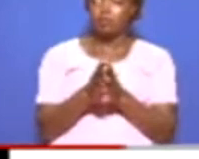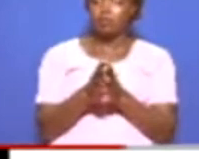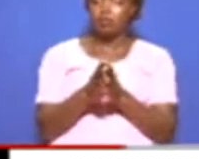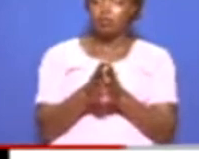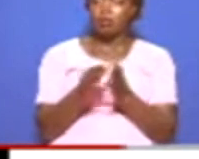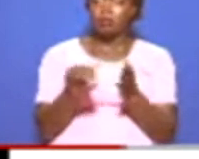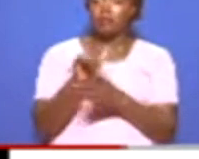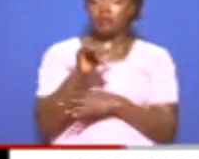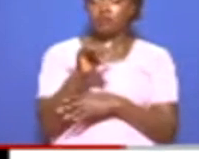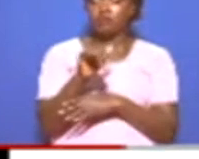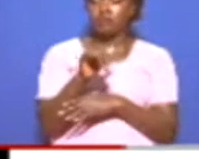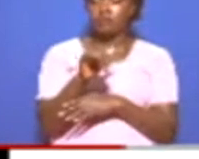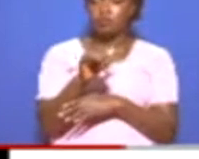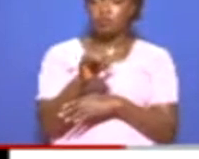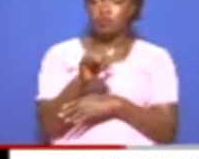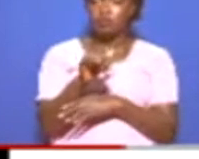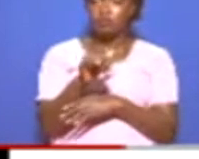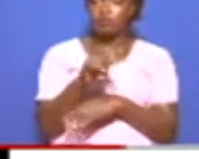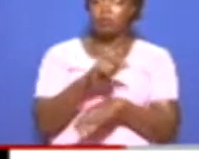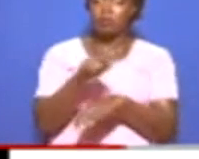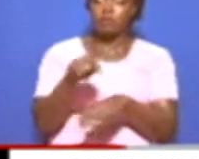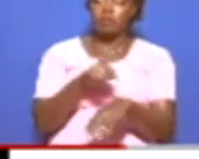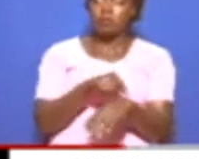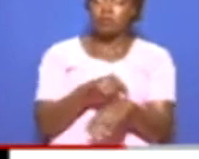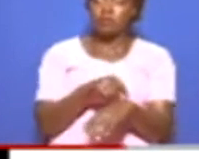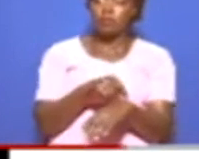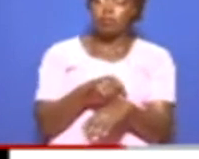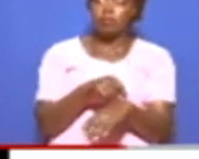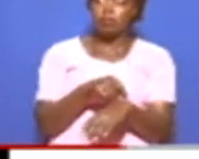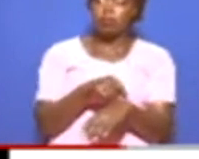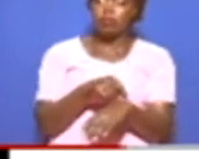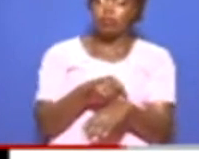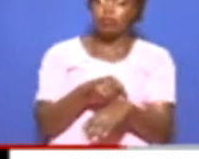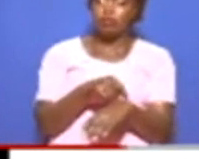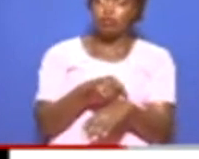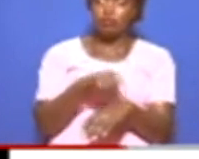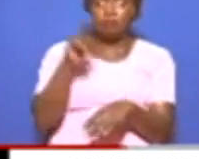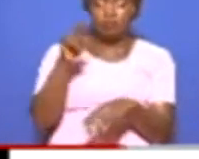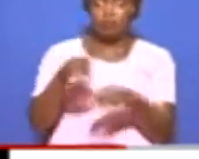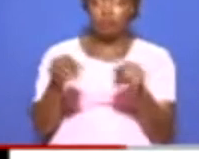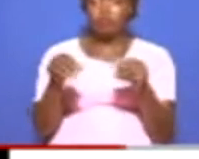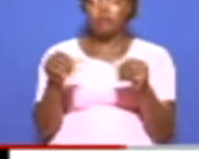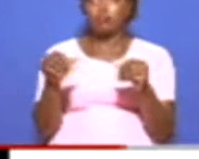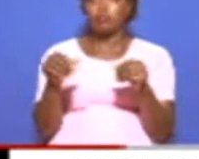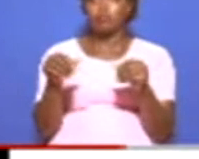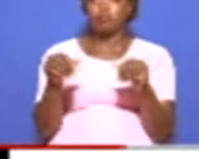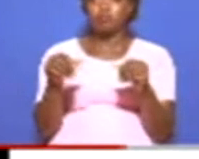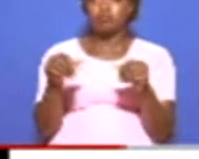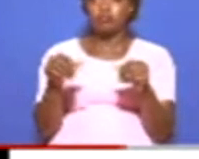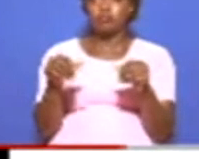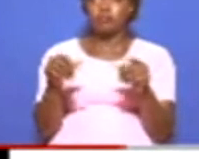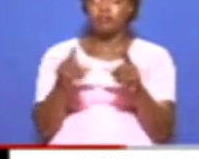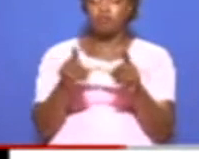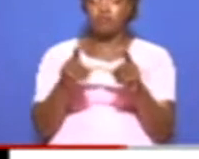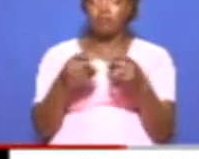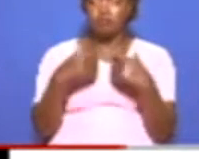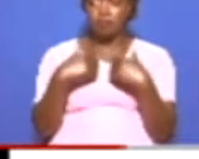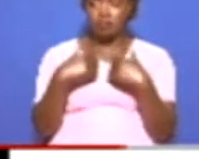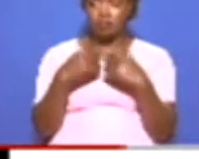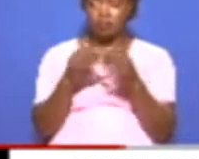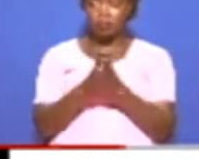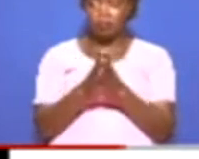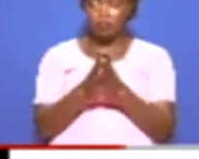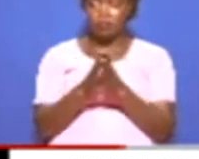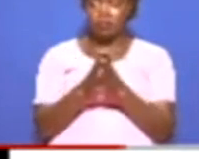inapopaa kuna masaa ambayo nafaa uwe umehitimu kulingana na leseni unayotafuta. Na ndege hii inatumia